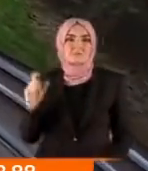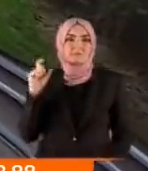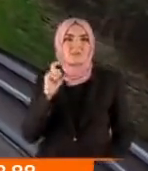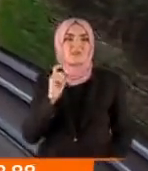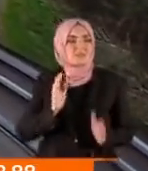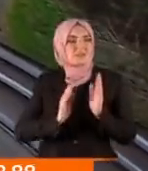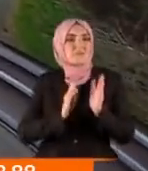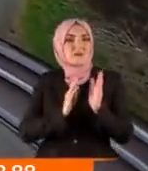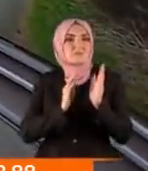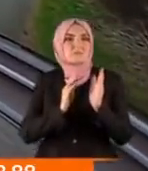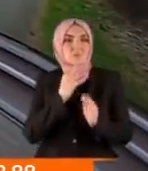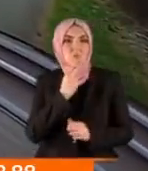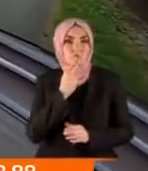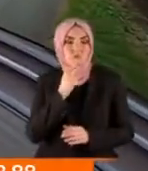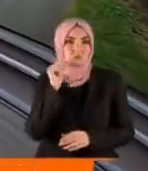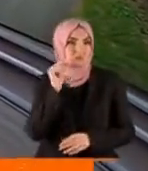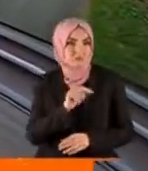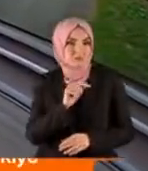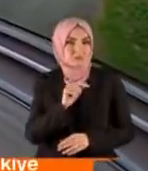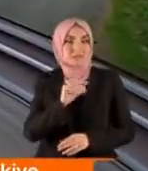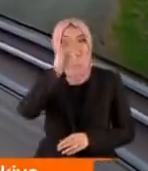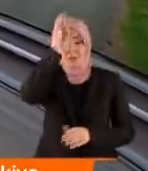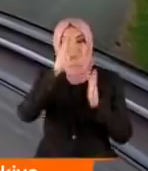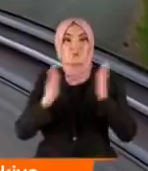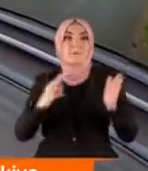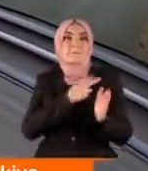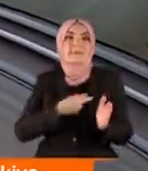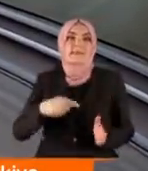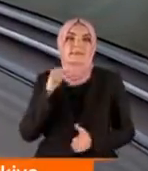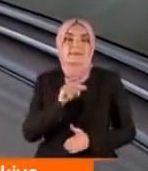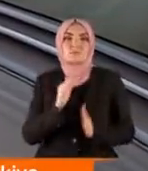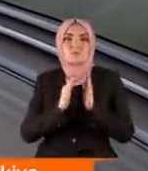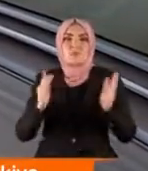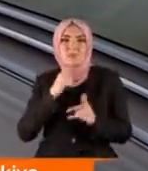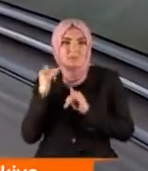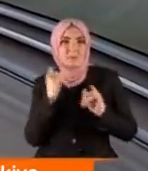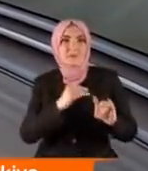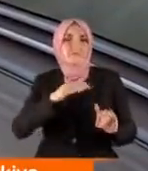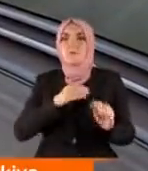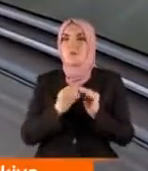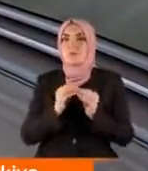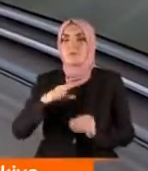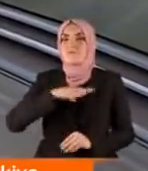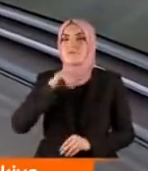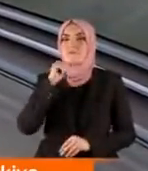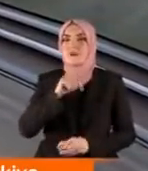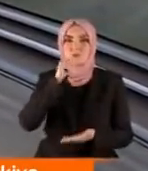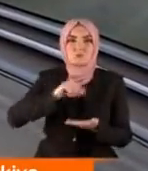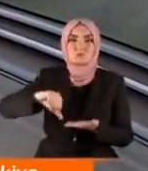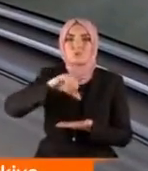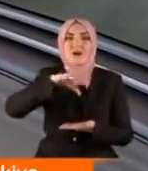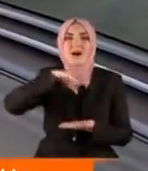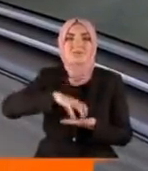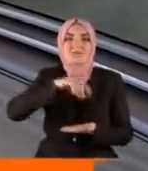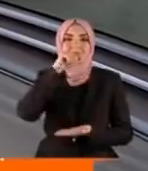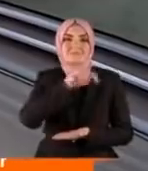Aylardır konuşulan, hatta İstanbul Büyükşehir Belediyesi'nin büyük tepki topladığı bir mesele var. Adalarda faytoncuların kullandığı emekli